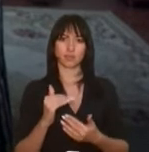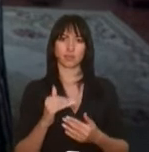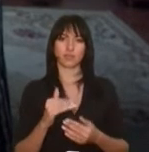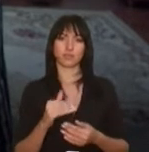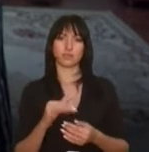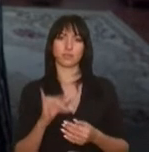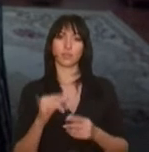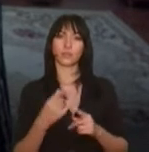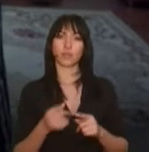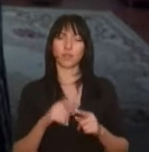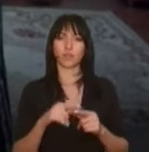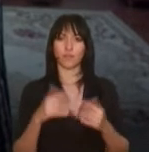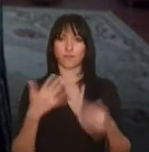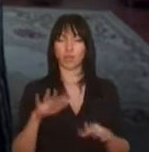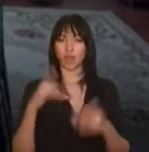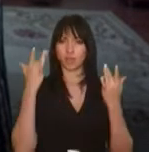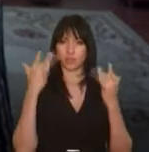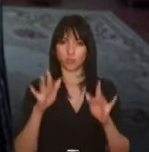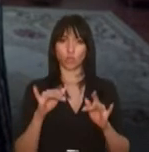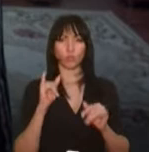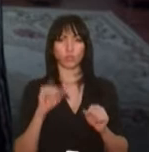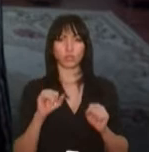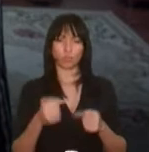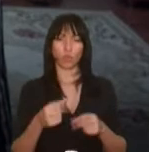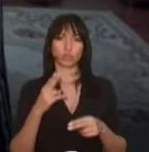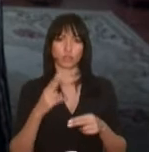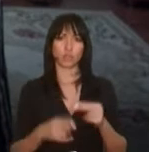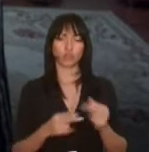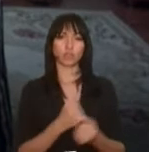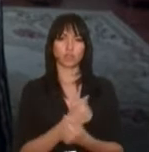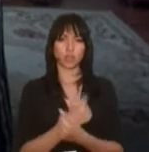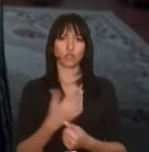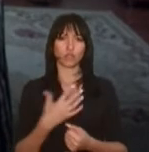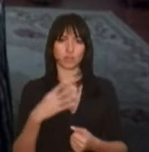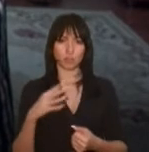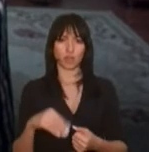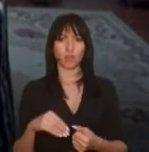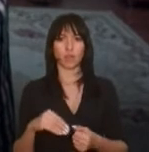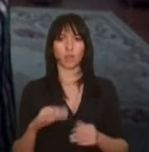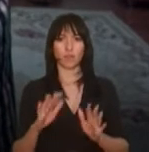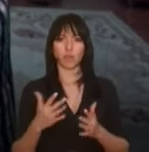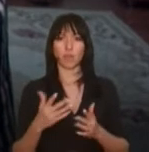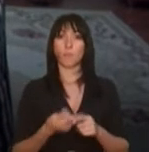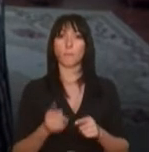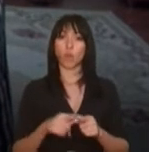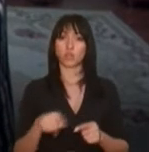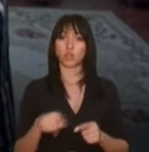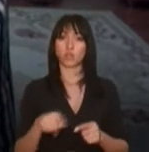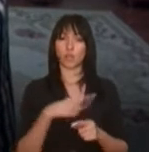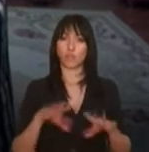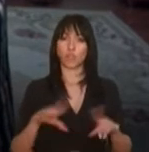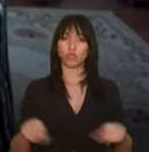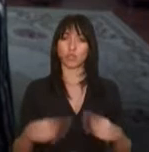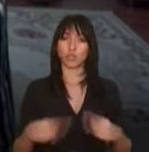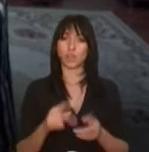втрата свідомості і може закінчитися, на жаль, смертельним виходом. Власне, про це ми вирішили підняти тему